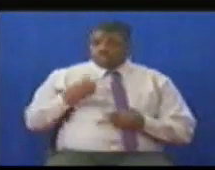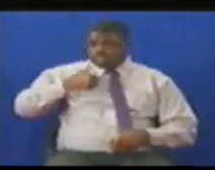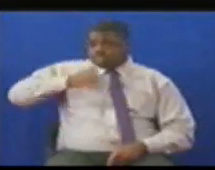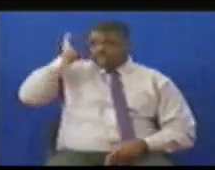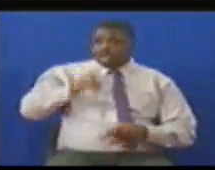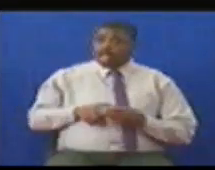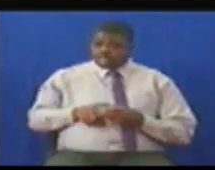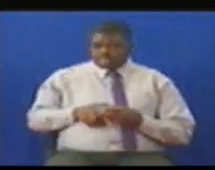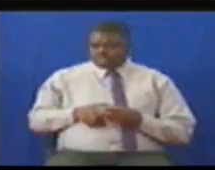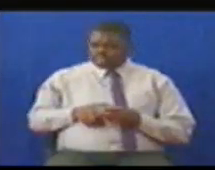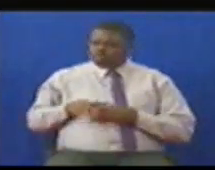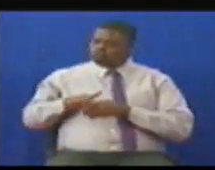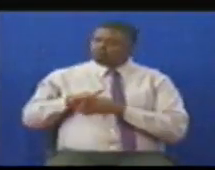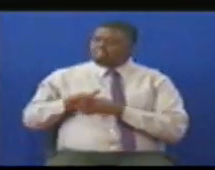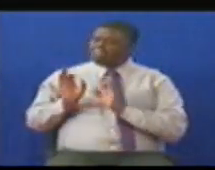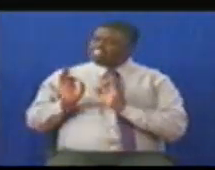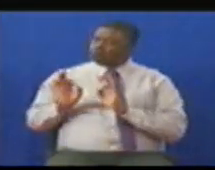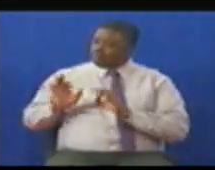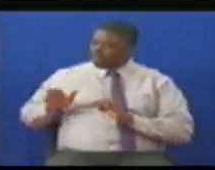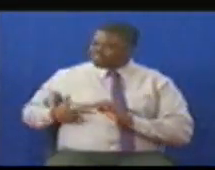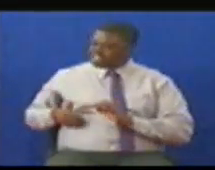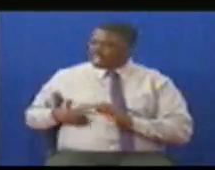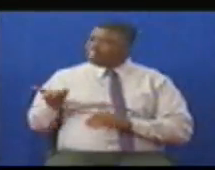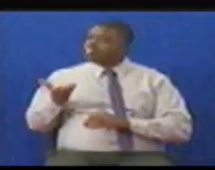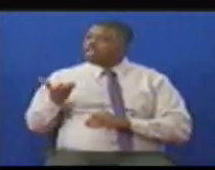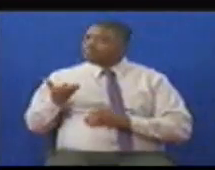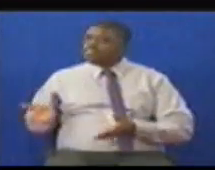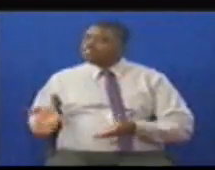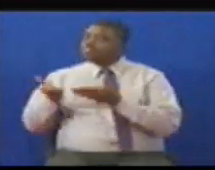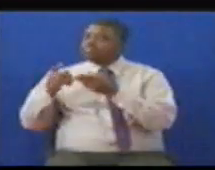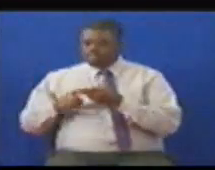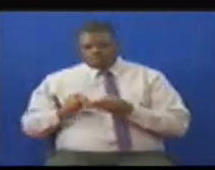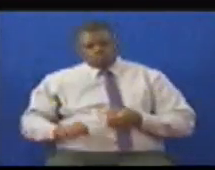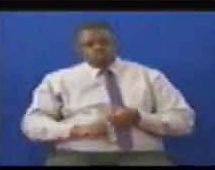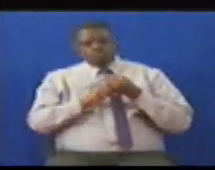halmashauri zinawatumia kikamilifu maafisa wa maendeleo ya jamii, maafisa wa jamii kwa